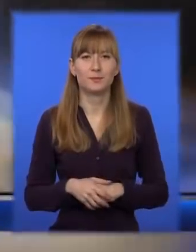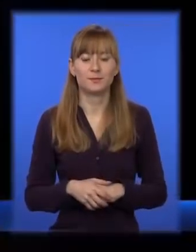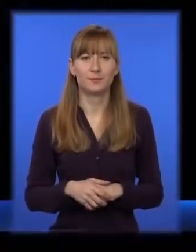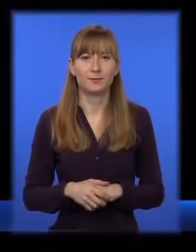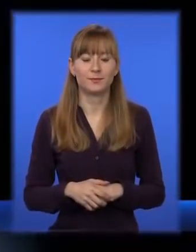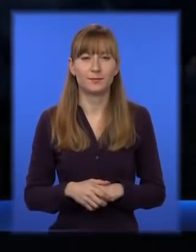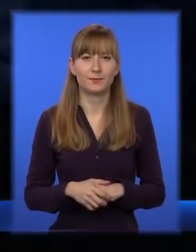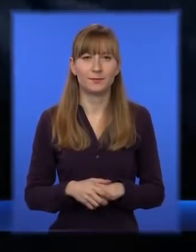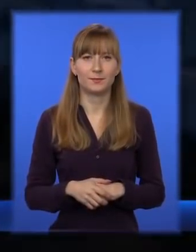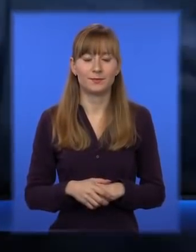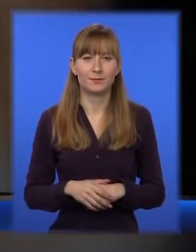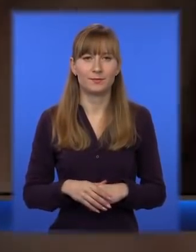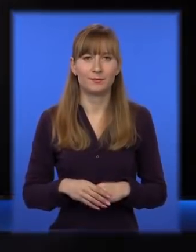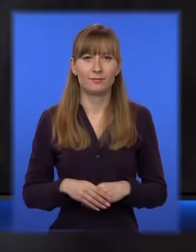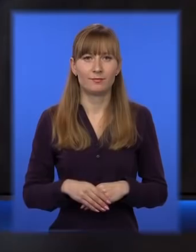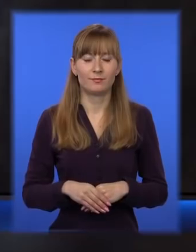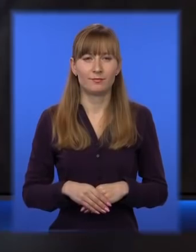міський.